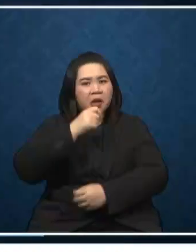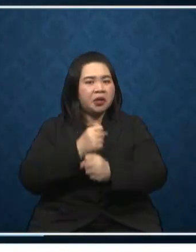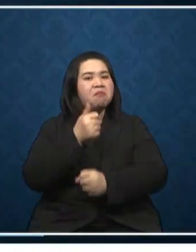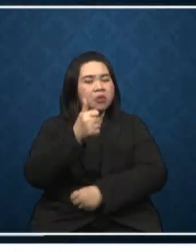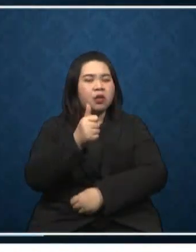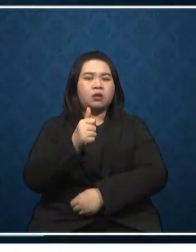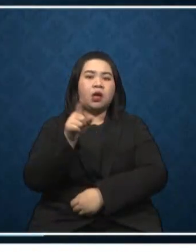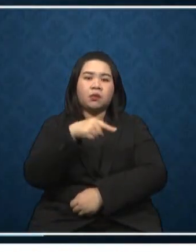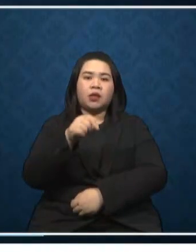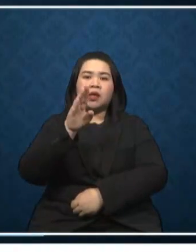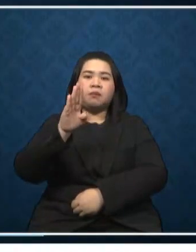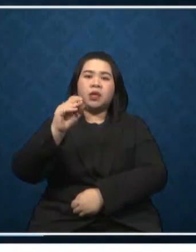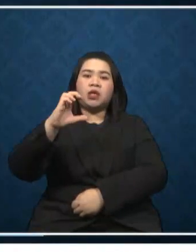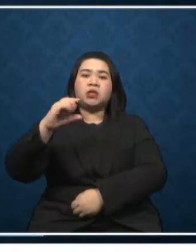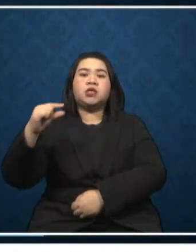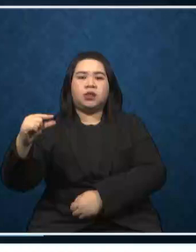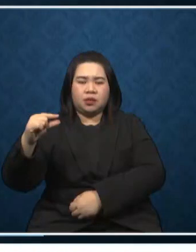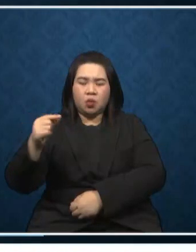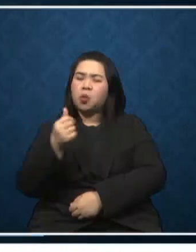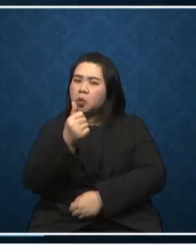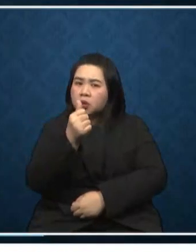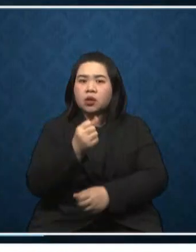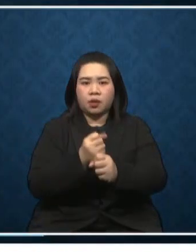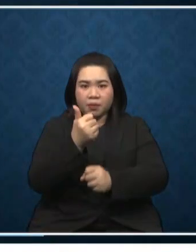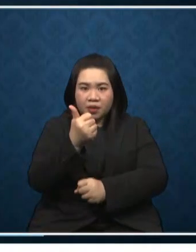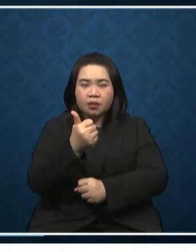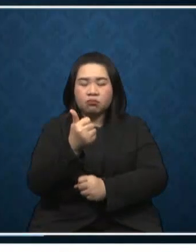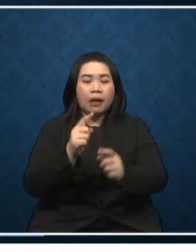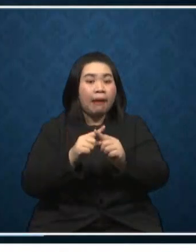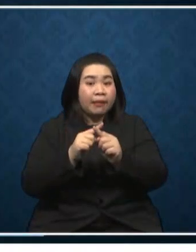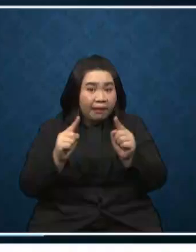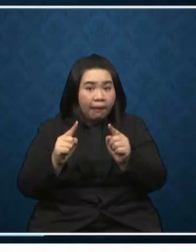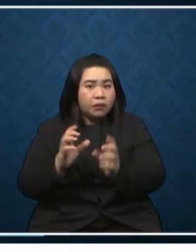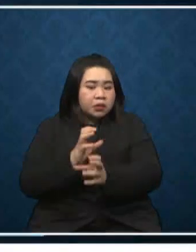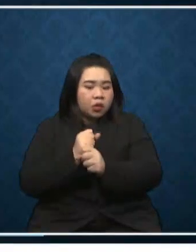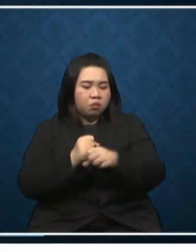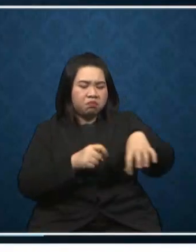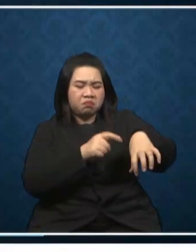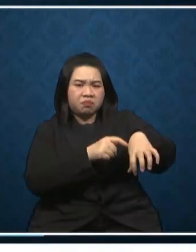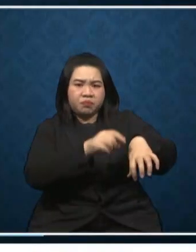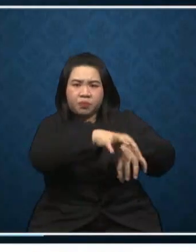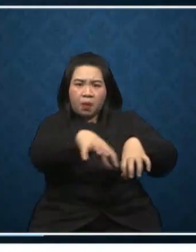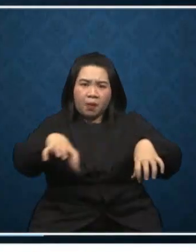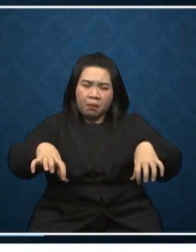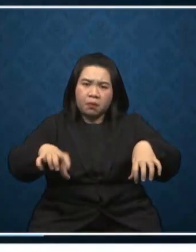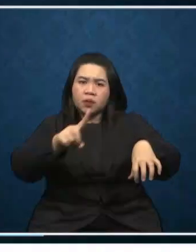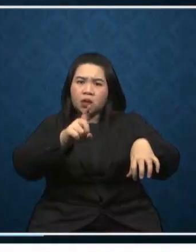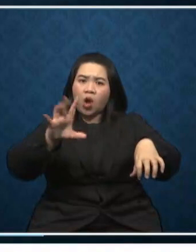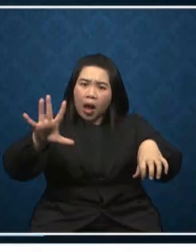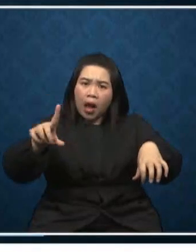BCGBio Circular Economy นะครั สุท้ายแล้วกระตุนให้ผู้ปกอบการ 156 คือใคร